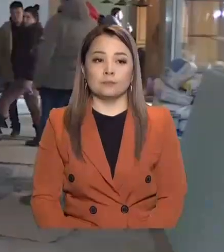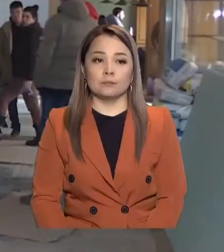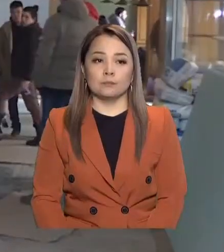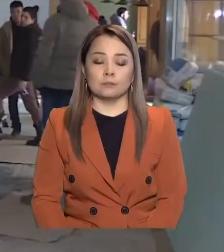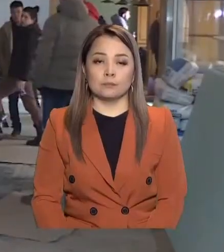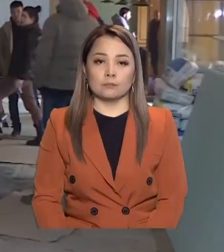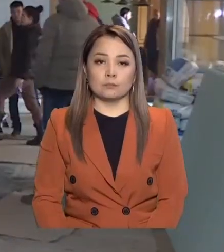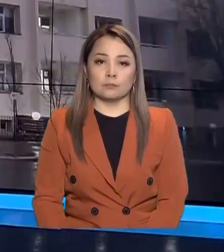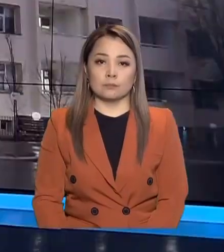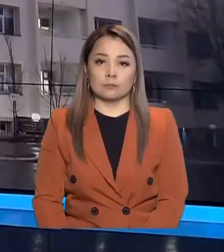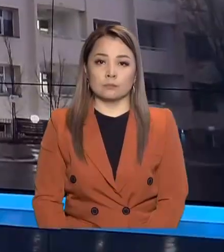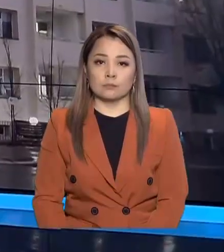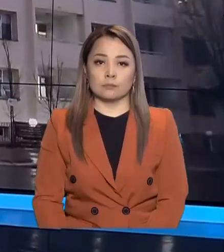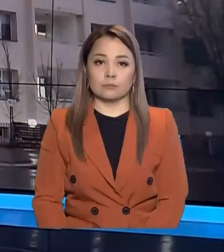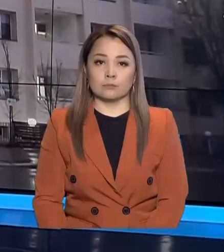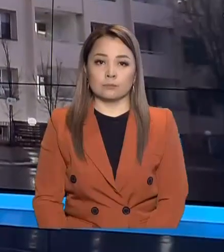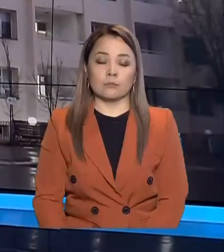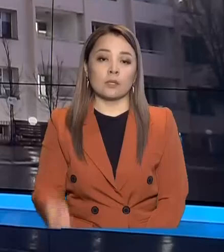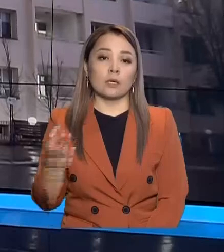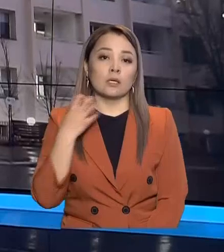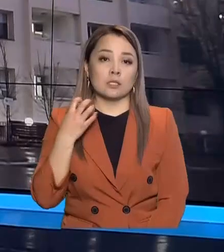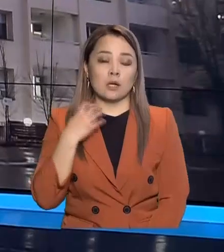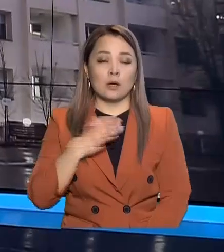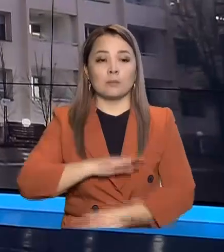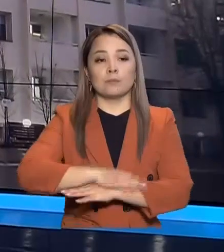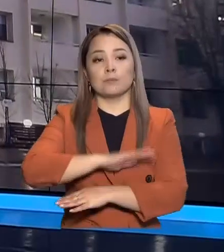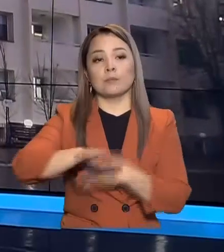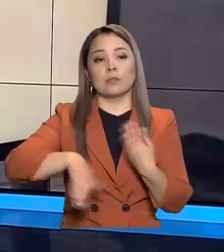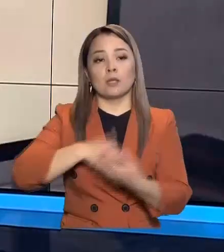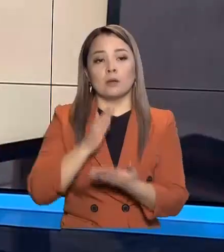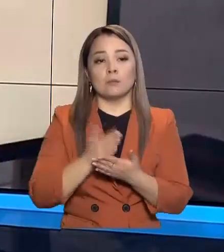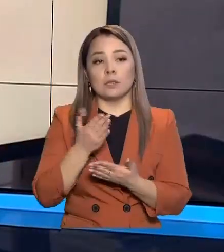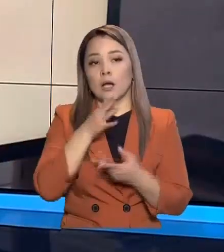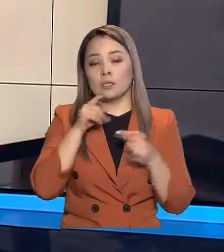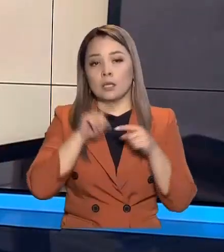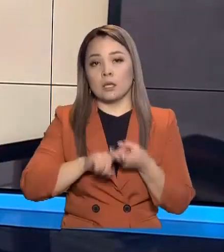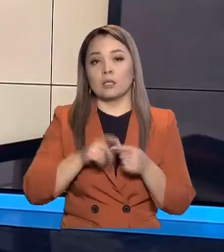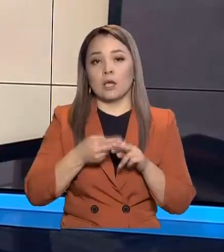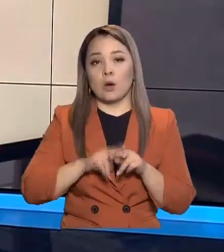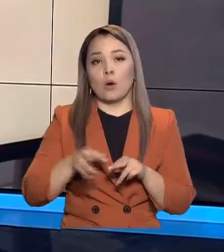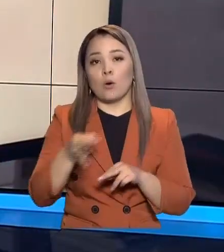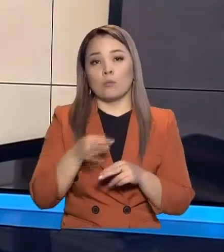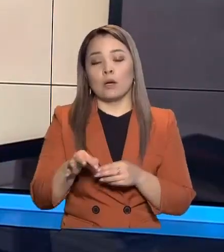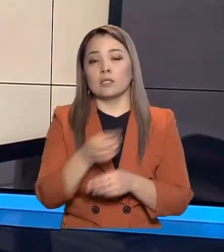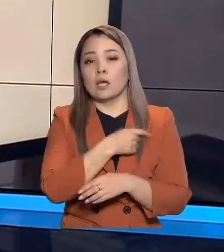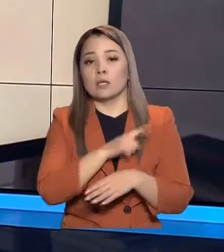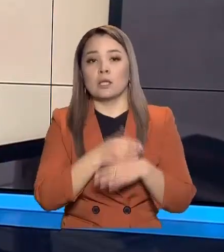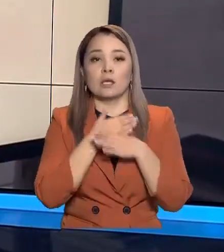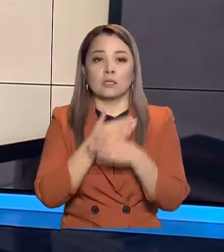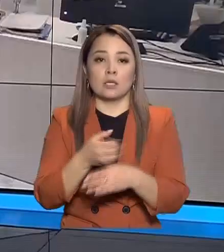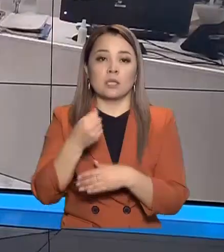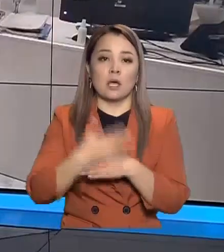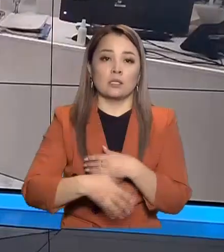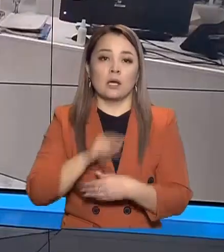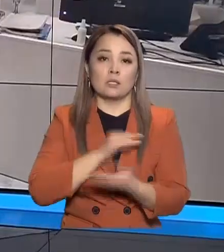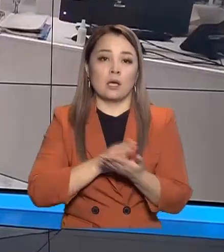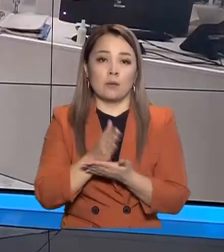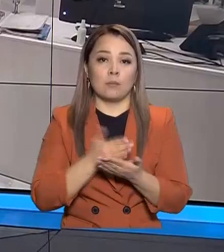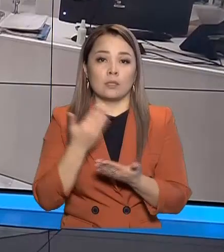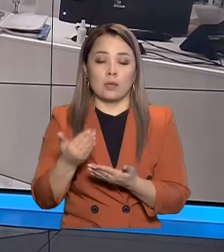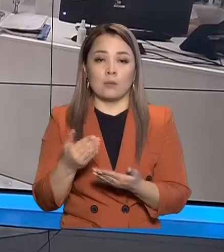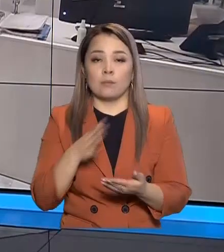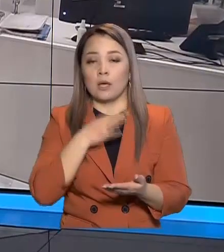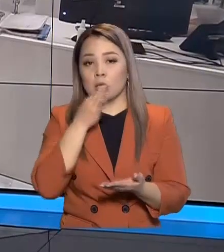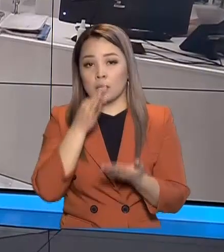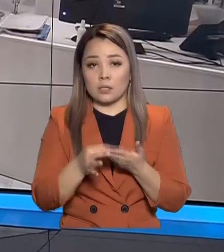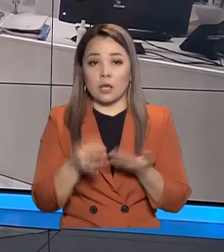арна. Ал Қызылордадағы жаппай тәртіпсіздік кезінде облыстық жедел жәрдем станциясының қызметкерлері басын